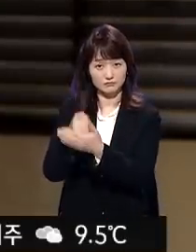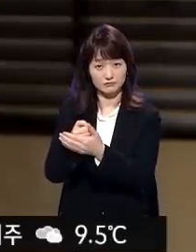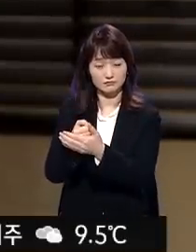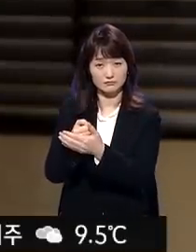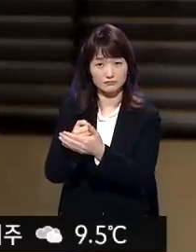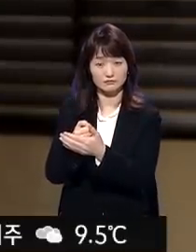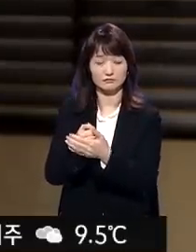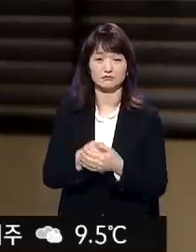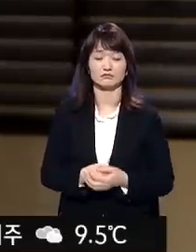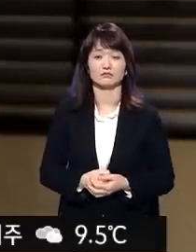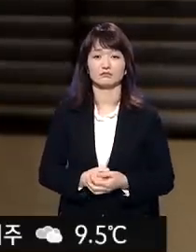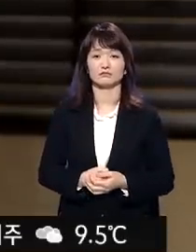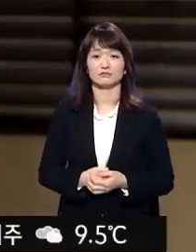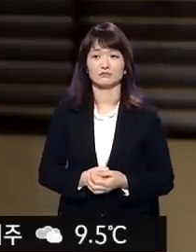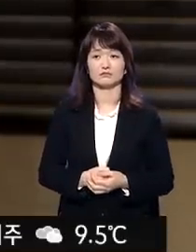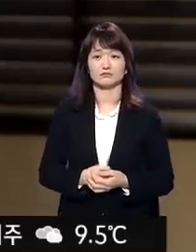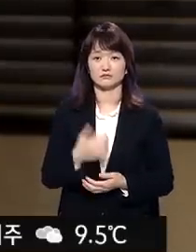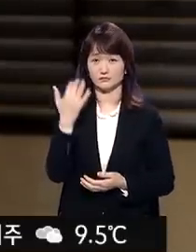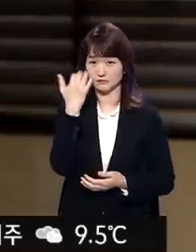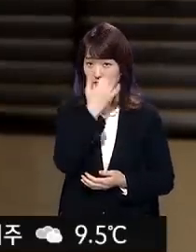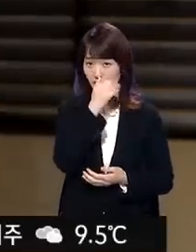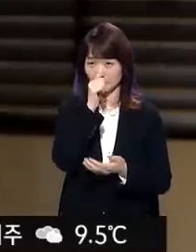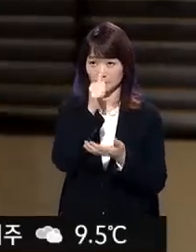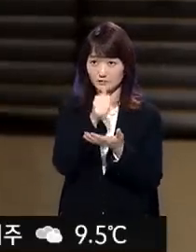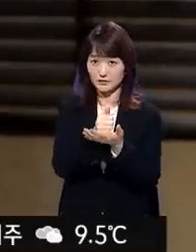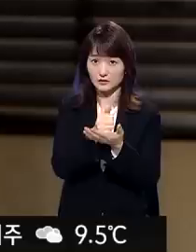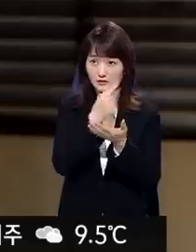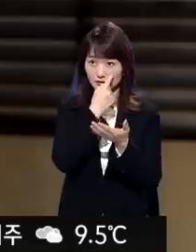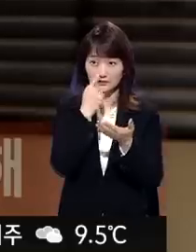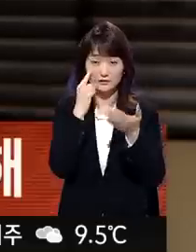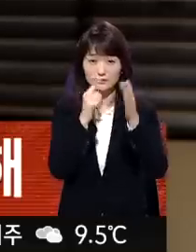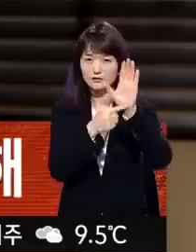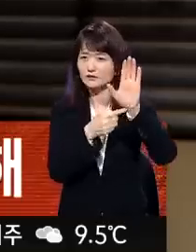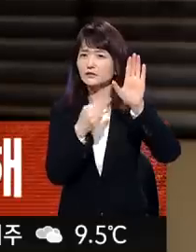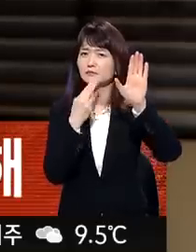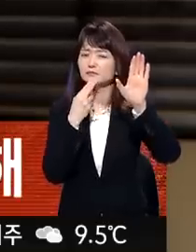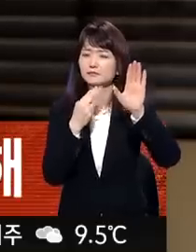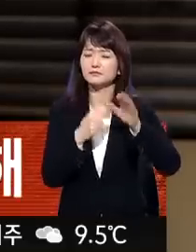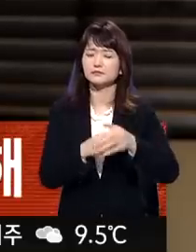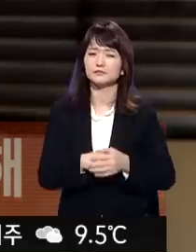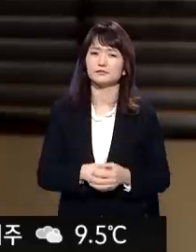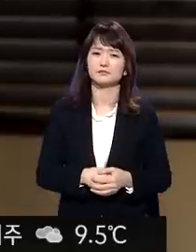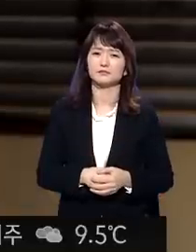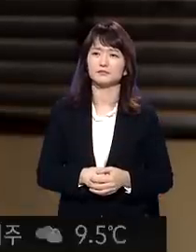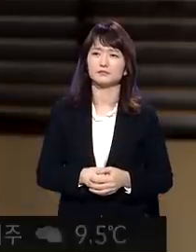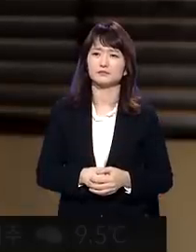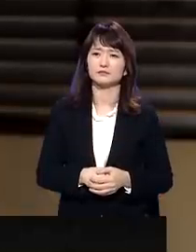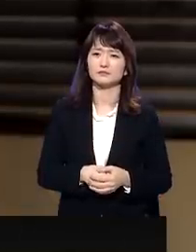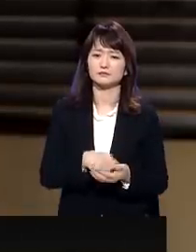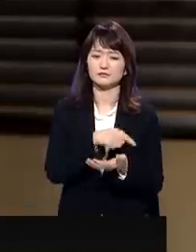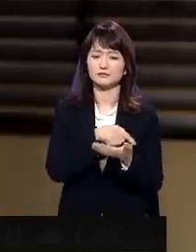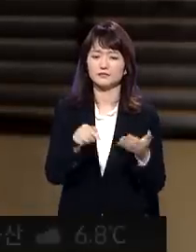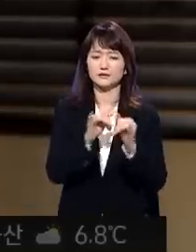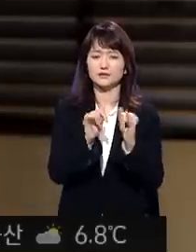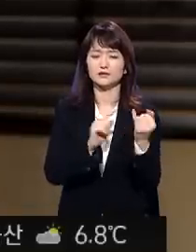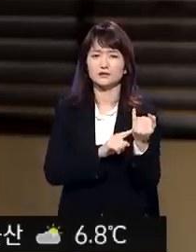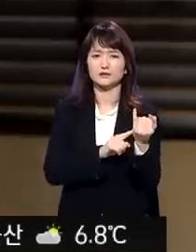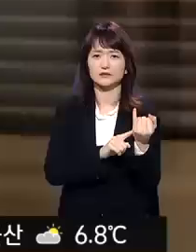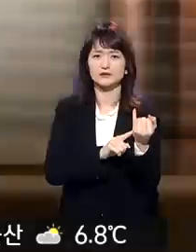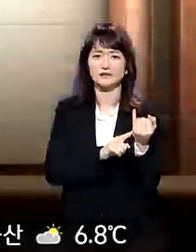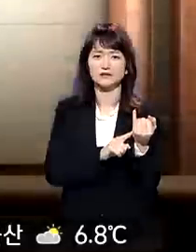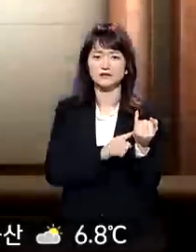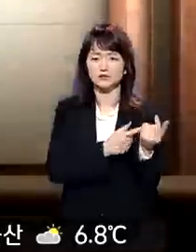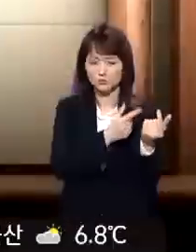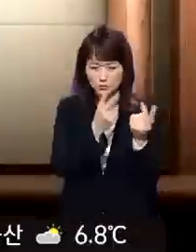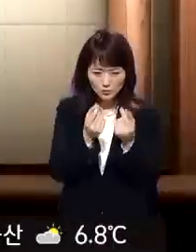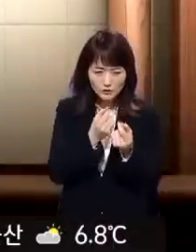판단을 하는데 사실은 성범죄 같은 경우는 증거를 남기는 경우가 별로 없습니다. 뭐 그러다 보니까 피해자의 어떤 일관성 있는